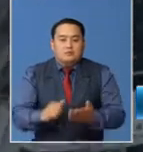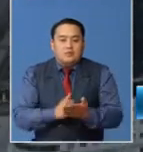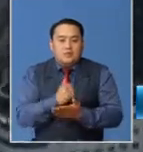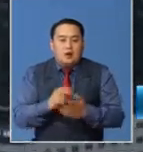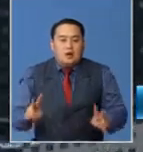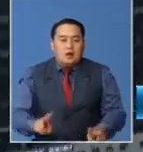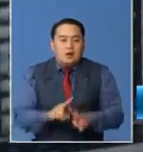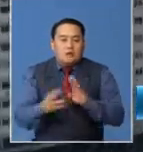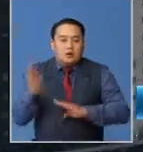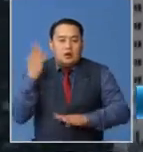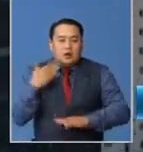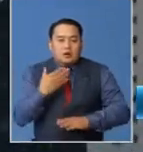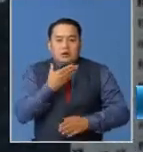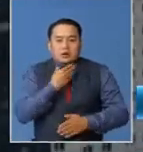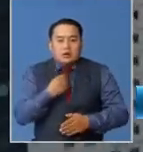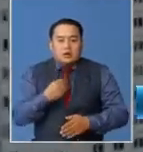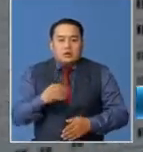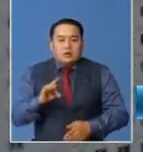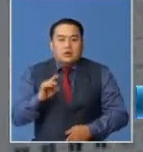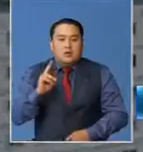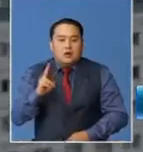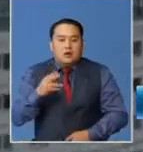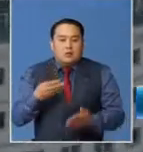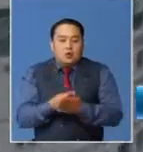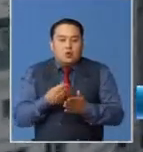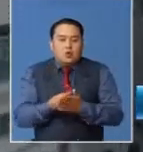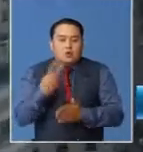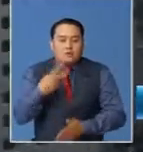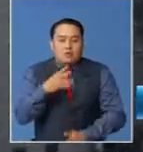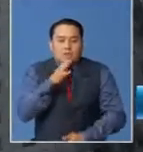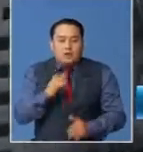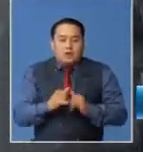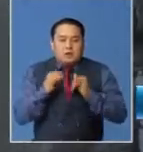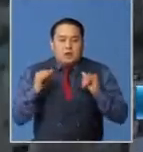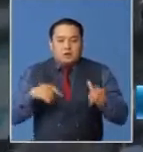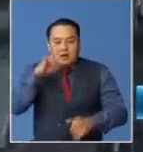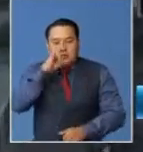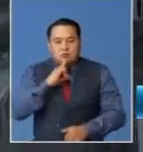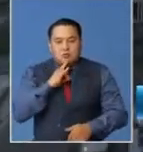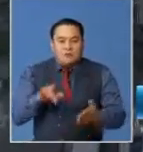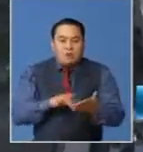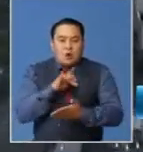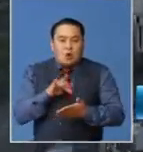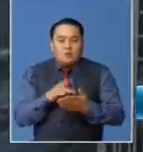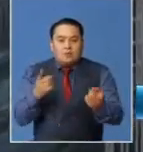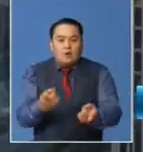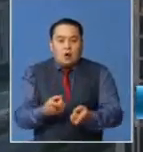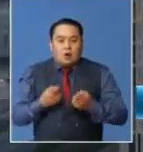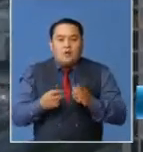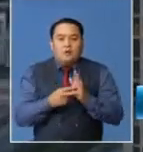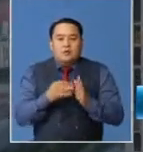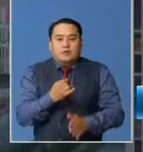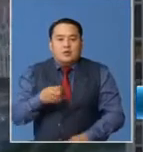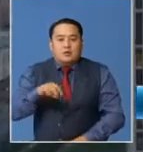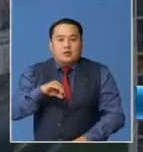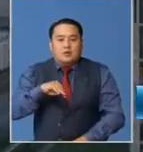давно стала одним из доноров для республиканского бюджета. За 20 лет развития столицы в город было привлечено почти 8,5